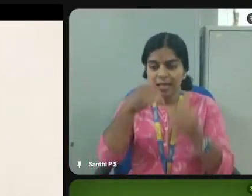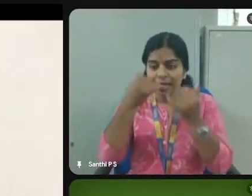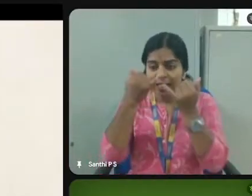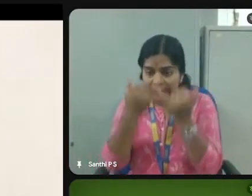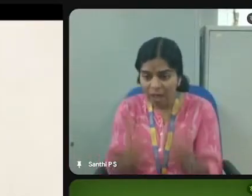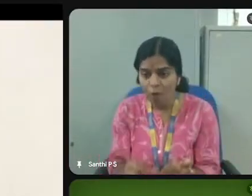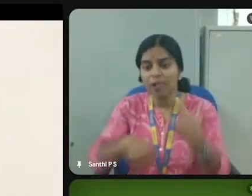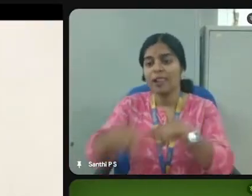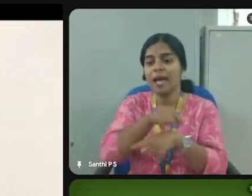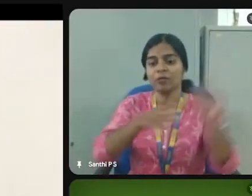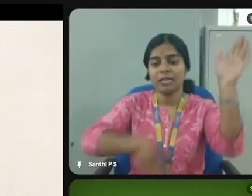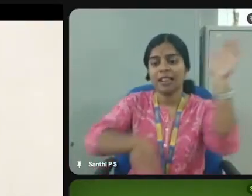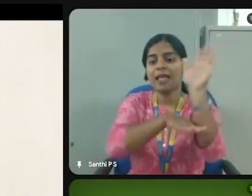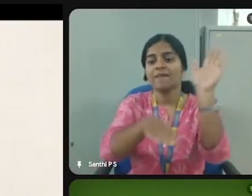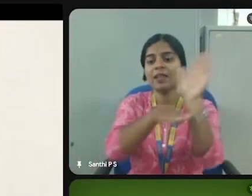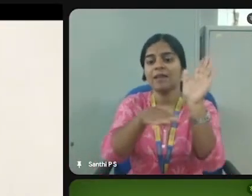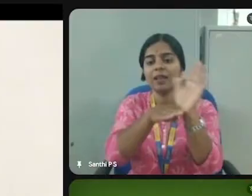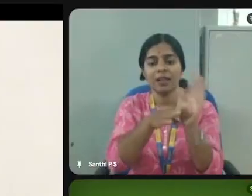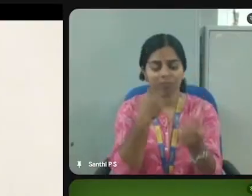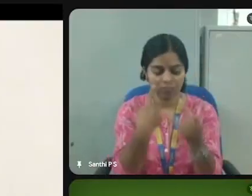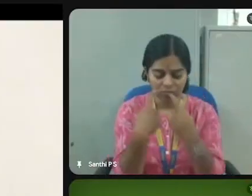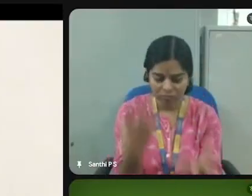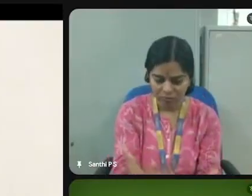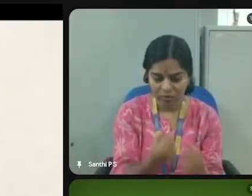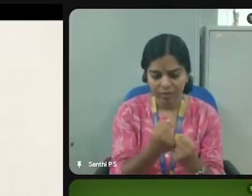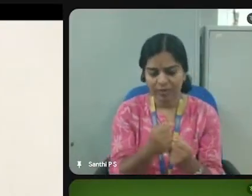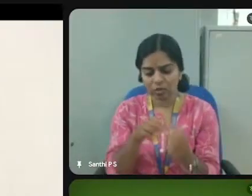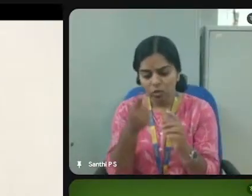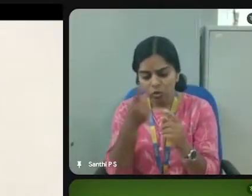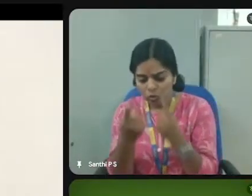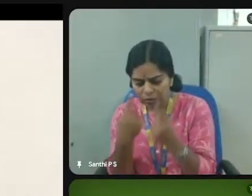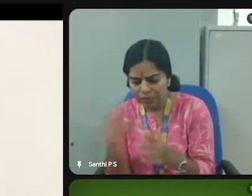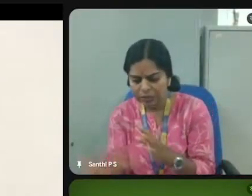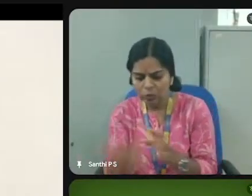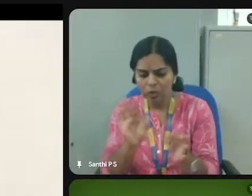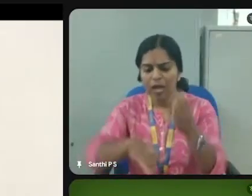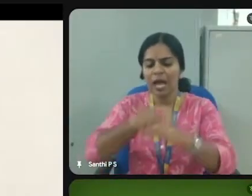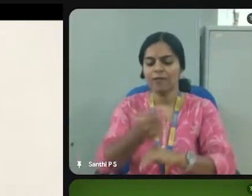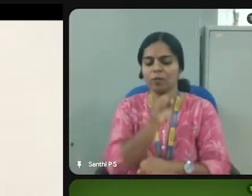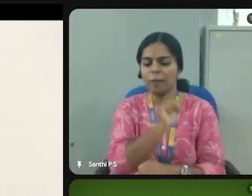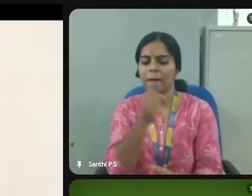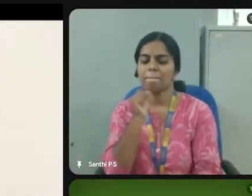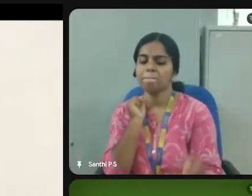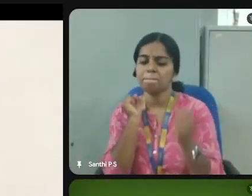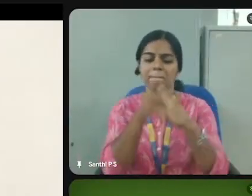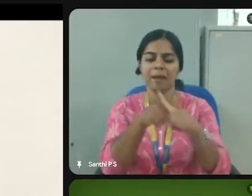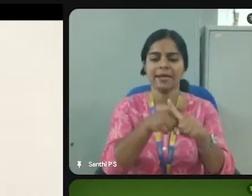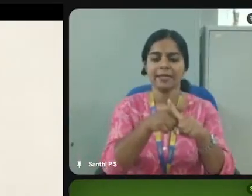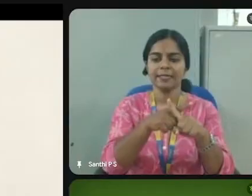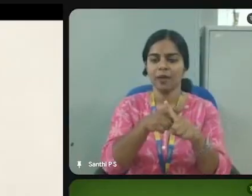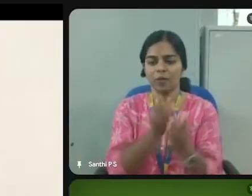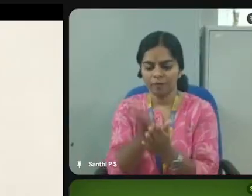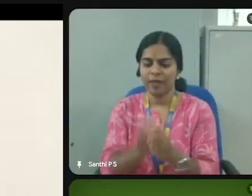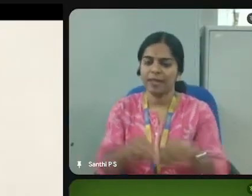ലാംഗ്വേജ് ലെവൽ എന്നിവയെല്ലാം അനുസരിച്ചിട്ടാണ് നമ്മൾ അതിനനുസരിച്ചിട്ടുള്ള ആക്ടിവിറ്റീസ് ആണ് സെലക്ട് ചെയ്യുക. ഉദാഹരണത്തിന് ഒരു KG